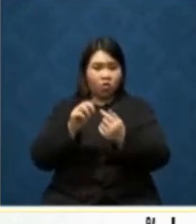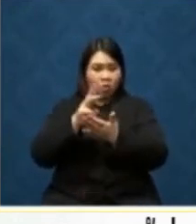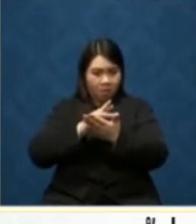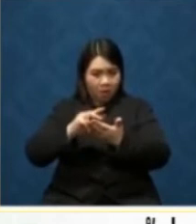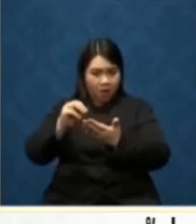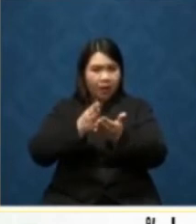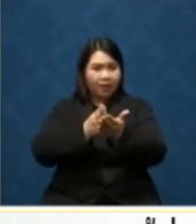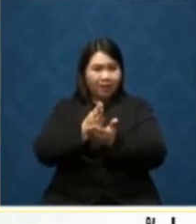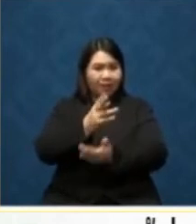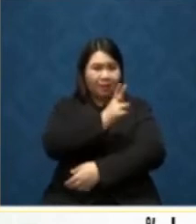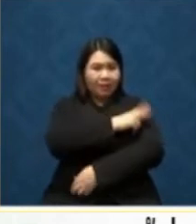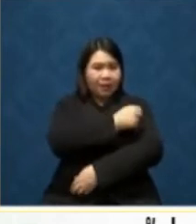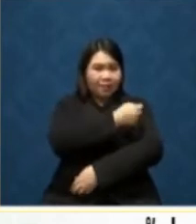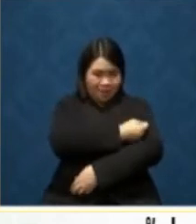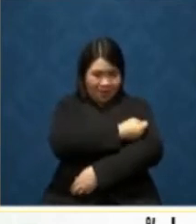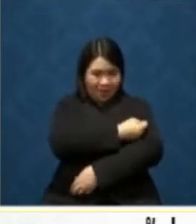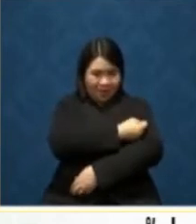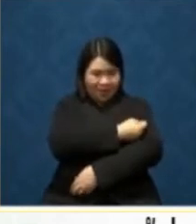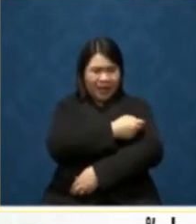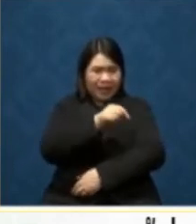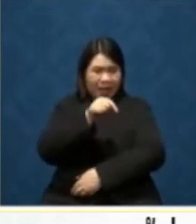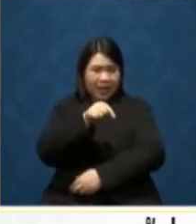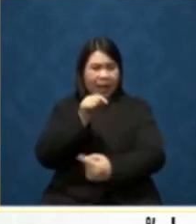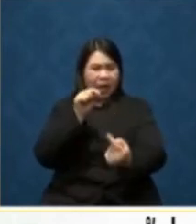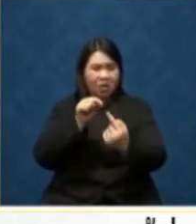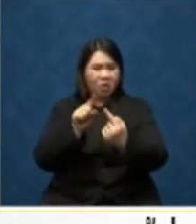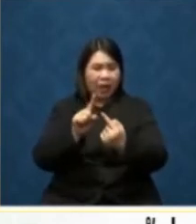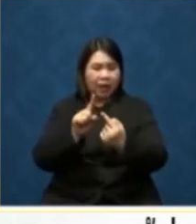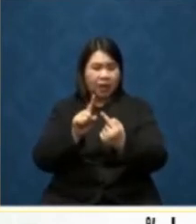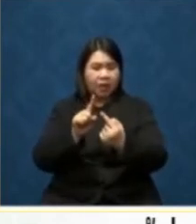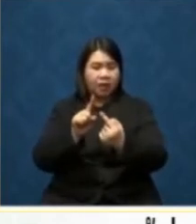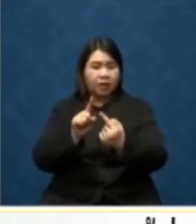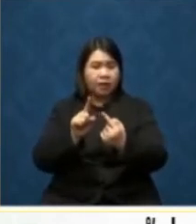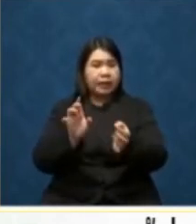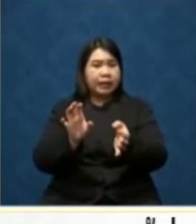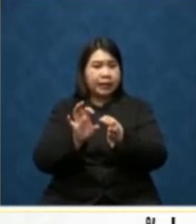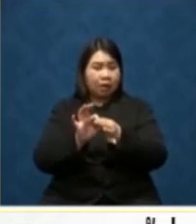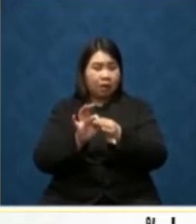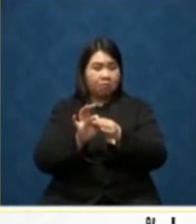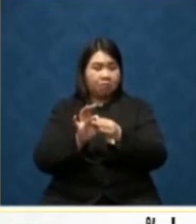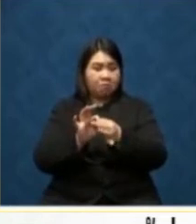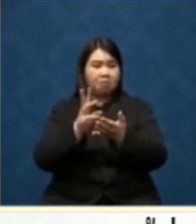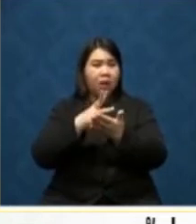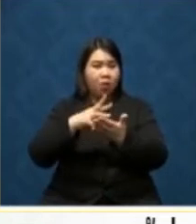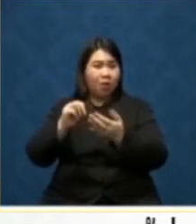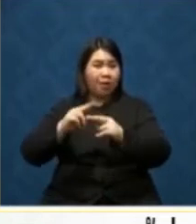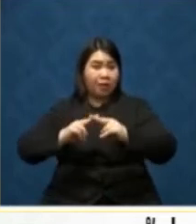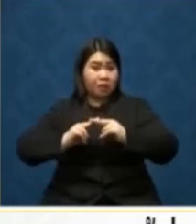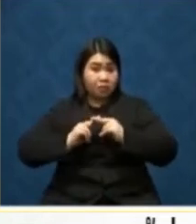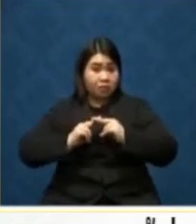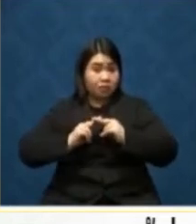ผมยึงมีแนวคิดว่า มหาลยที่อเกี่ยวกับการแพทย์ โดยเฉพาะ